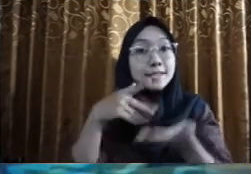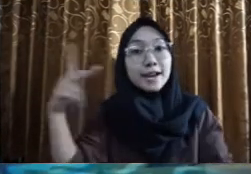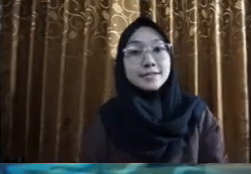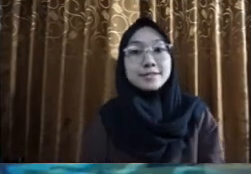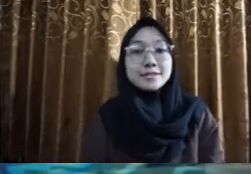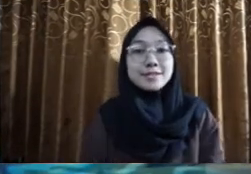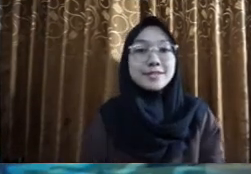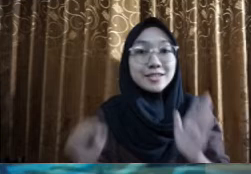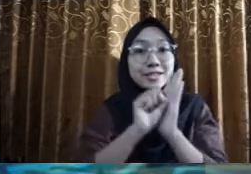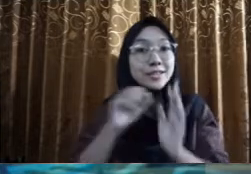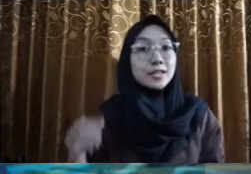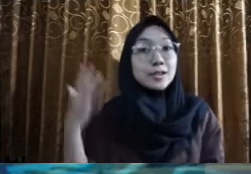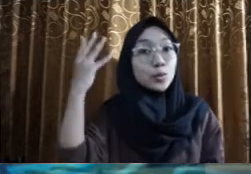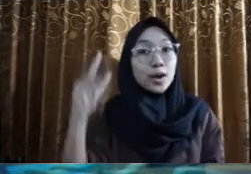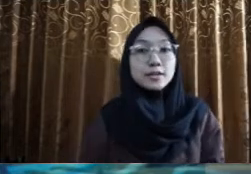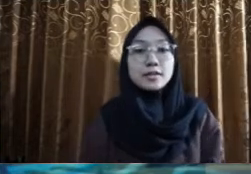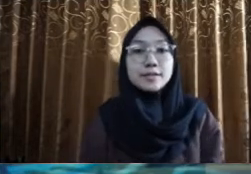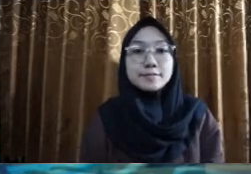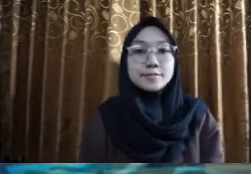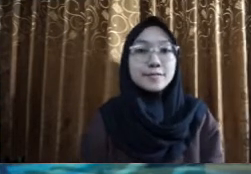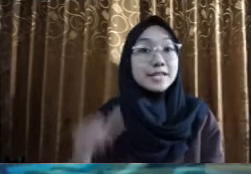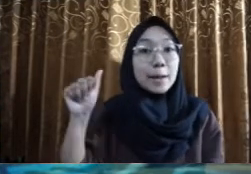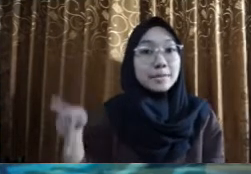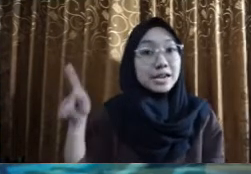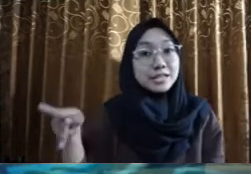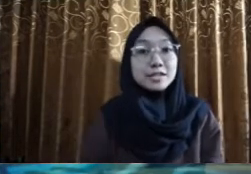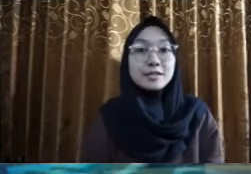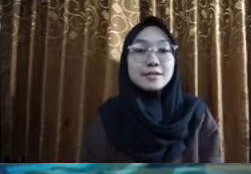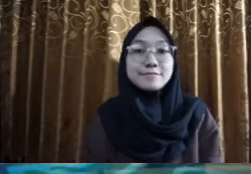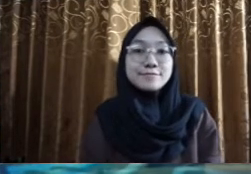membagikan sebuah aplikasi,